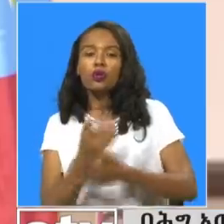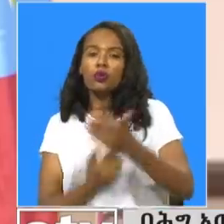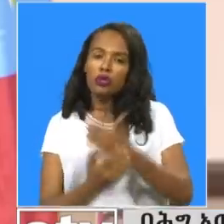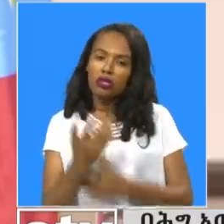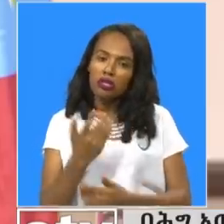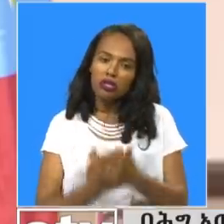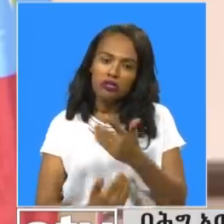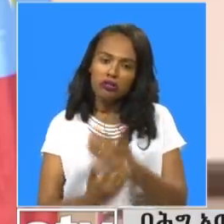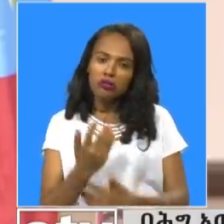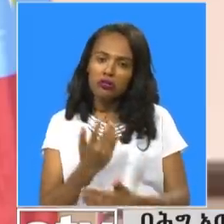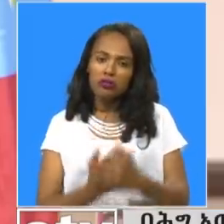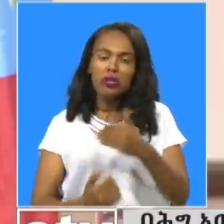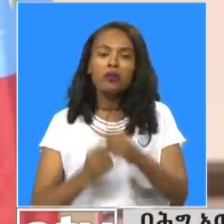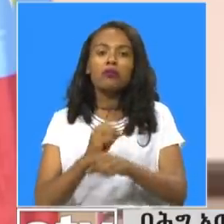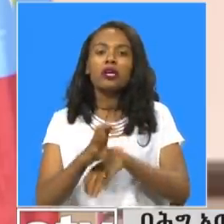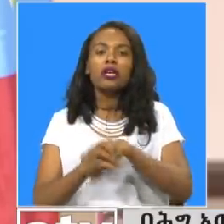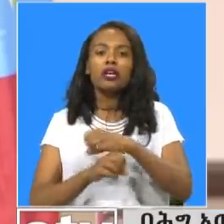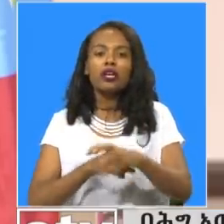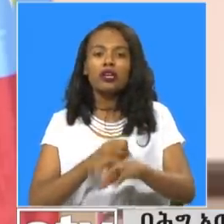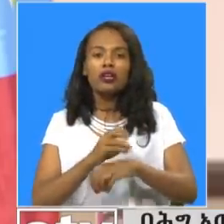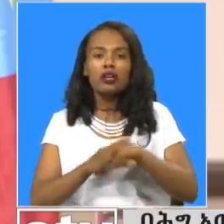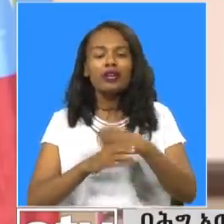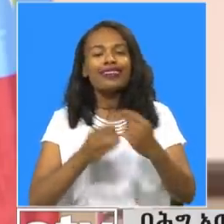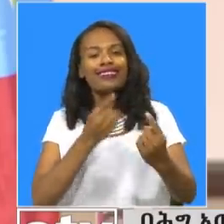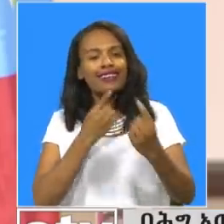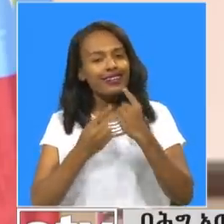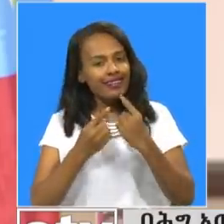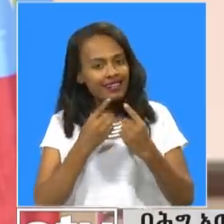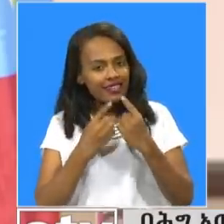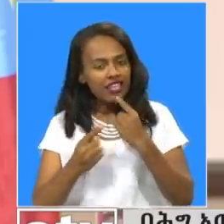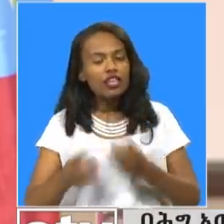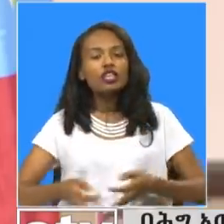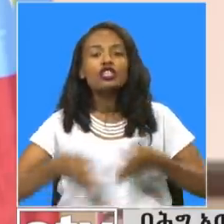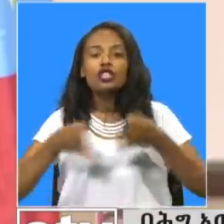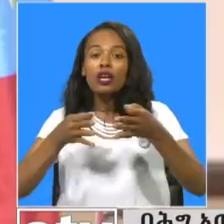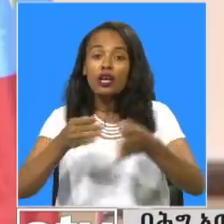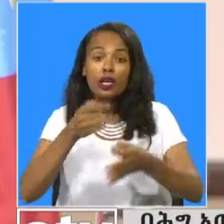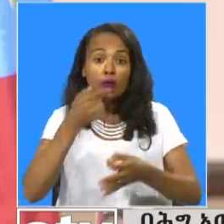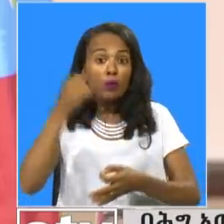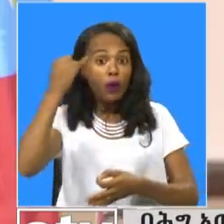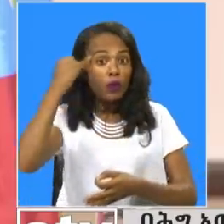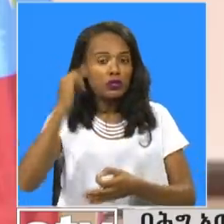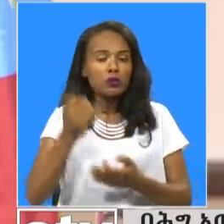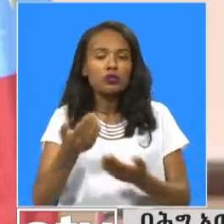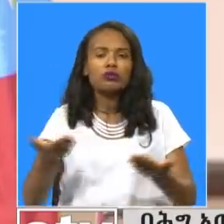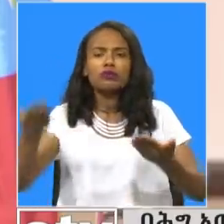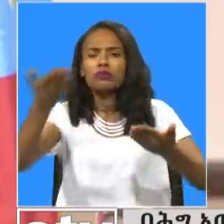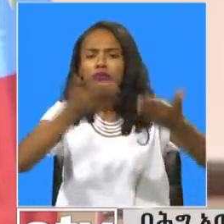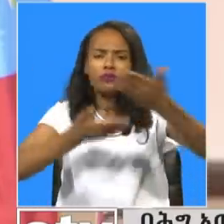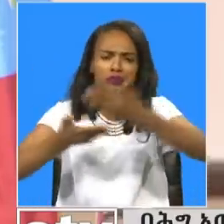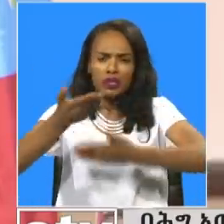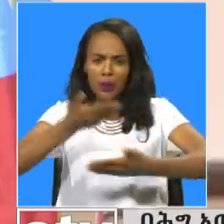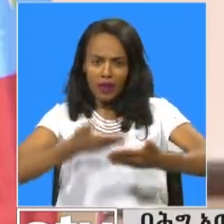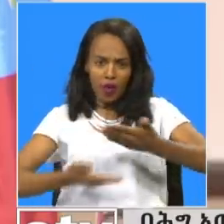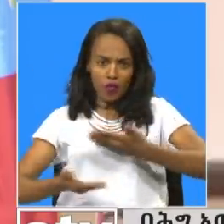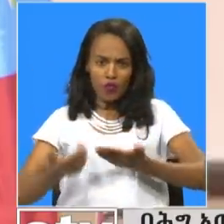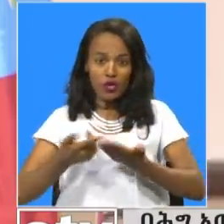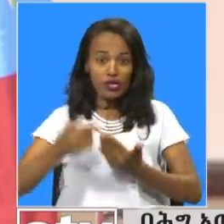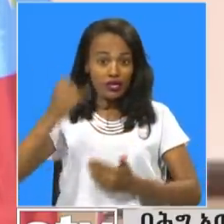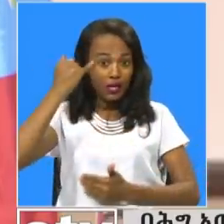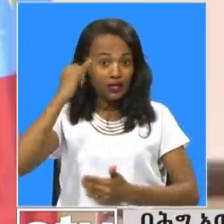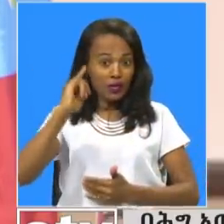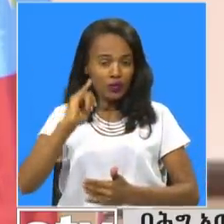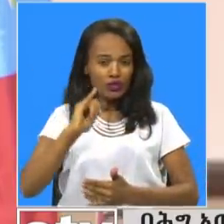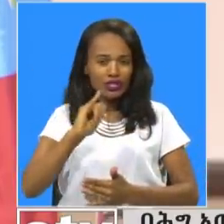ውይይት፣ ምክክር፣ ንግግር፣ ሽግግር የሚባሉ ሀሳቦች ይነሳሉ። እነዚህ ሀሳቦች